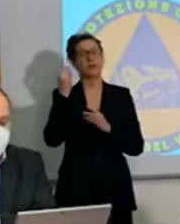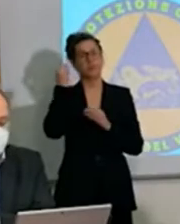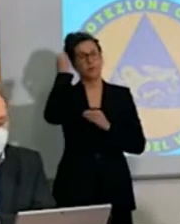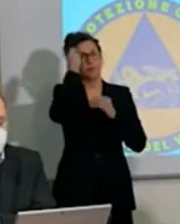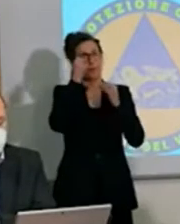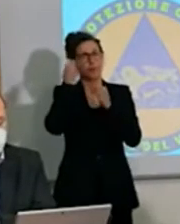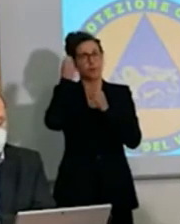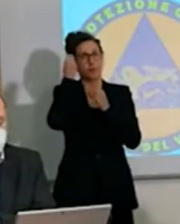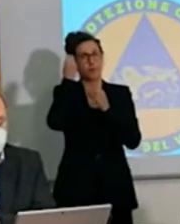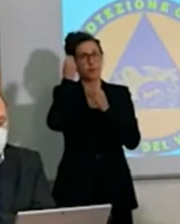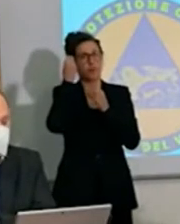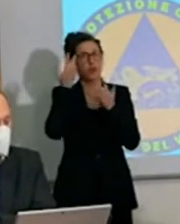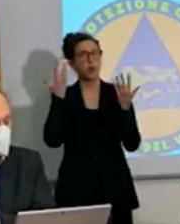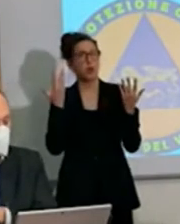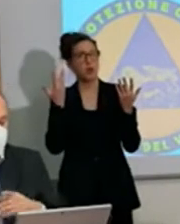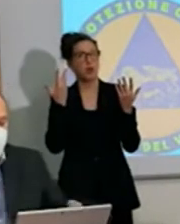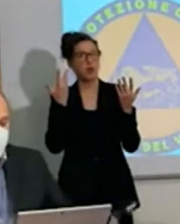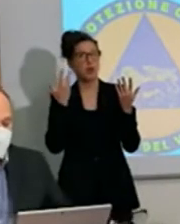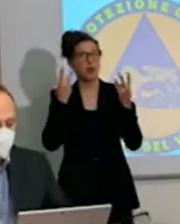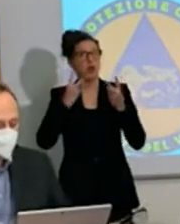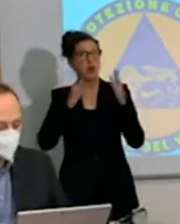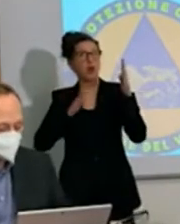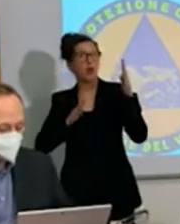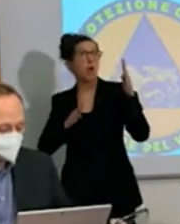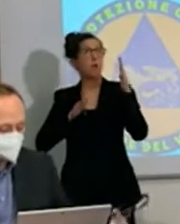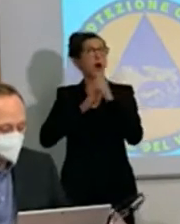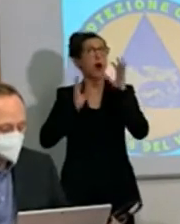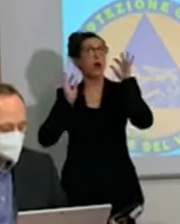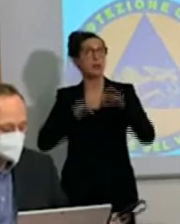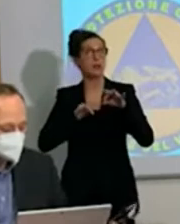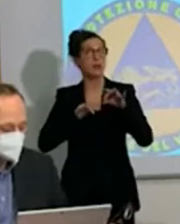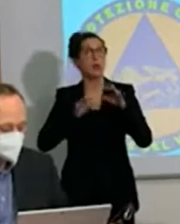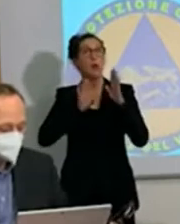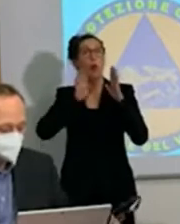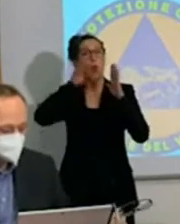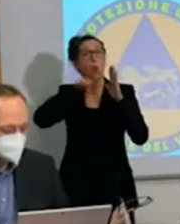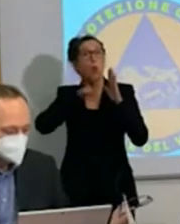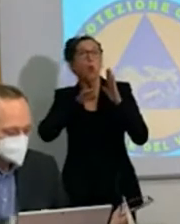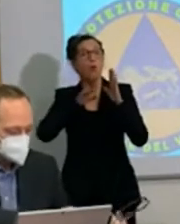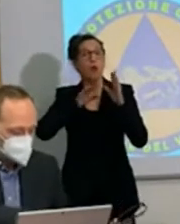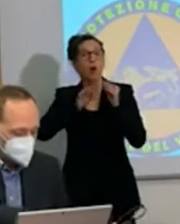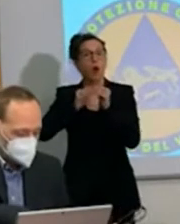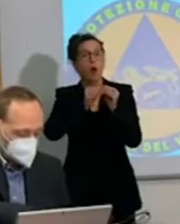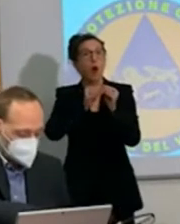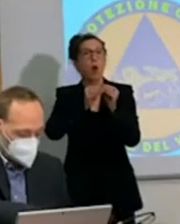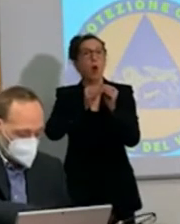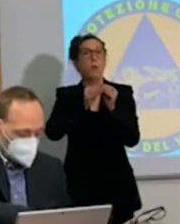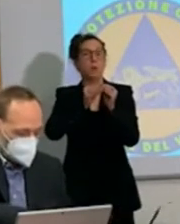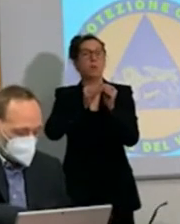ai massimi ma la curva stasta flettendo ma guardate noi stiamo semplicemente gestendo